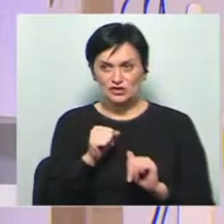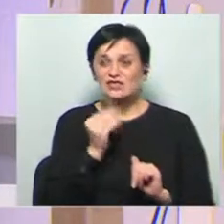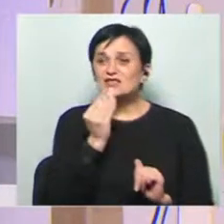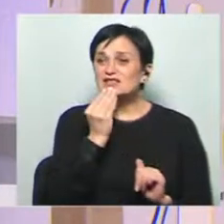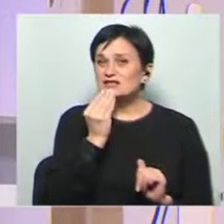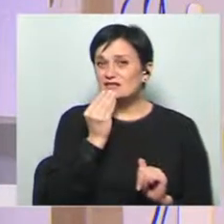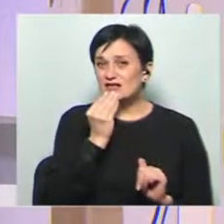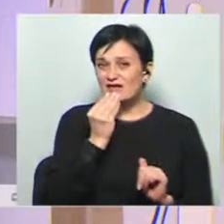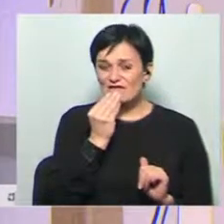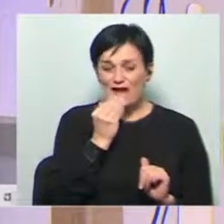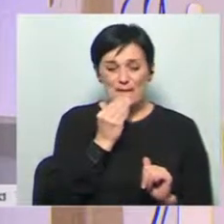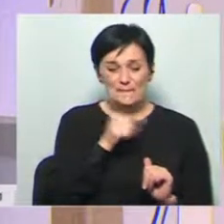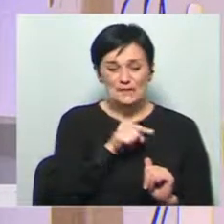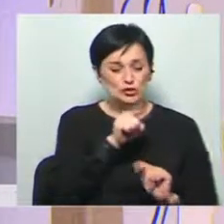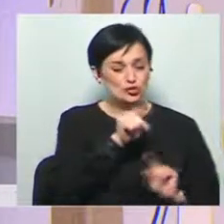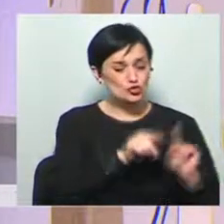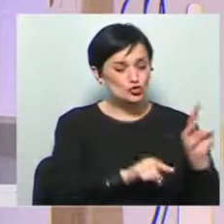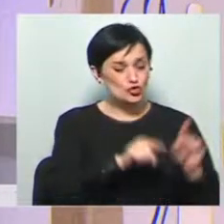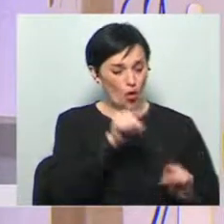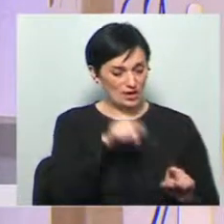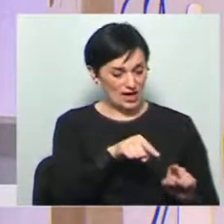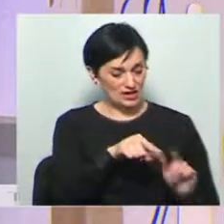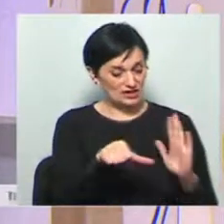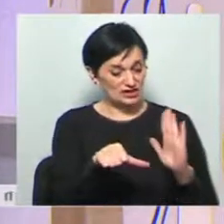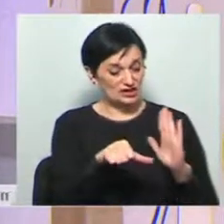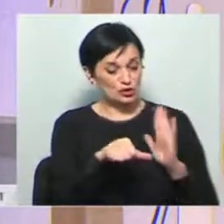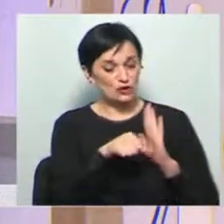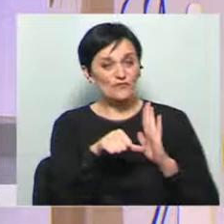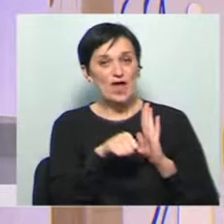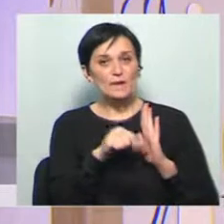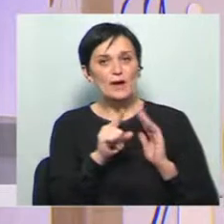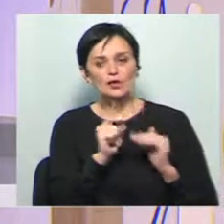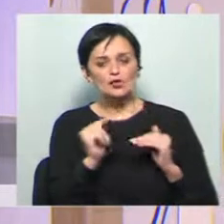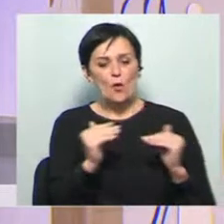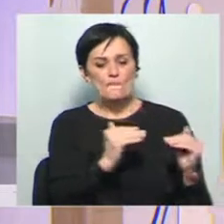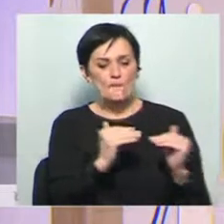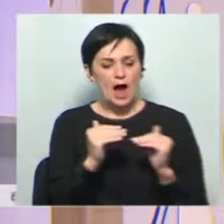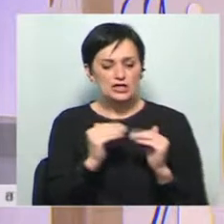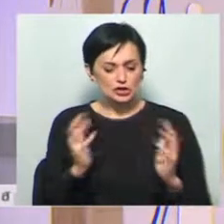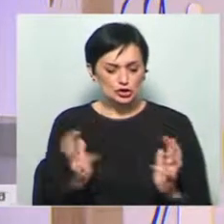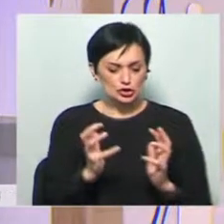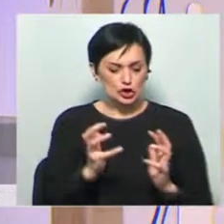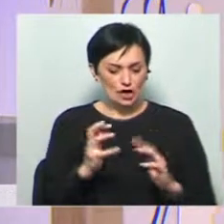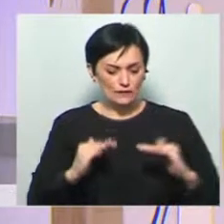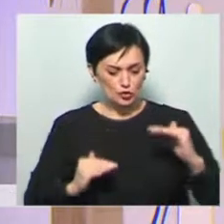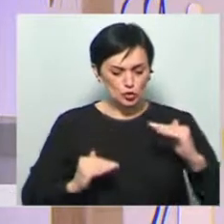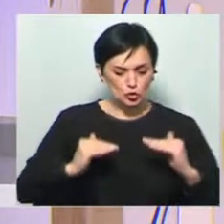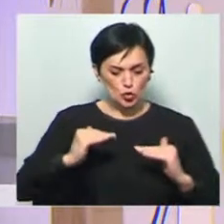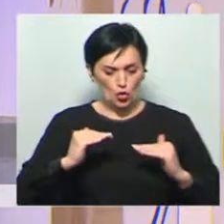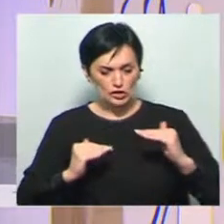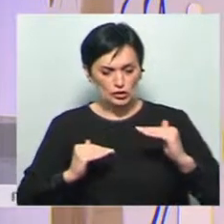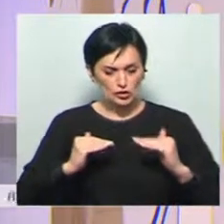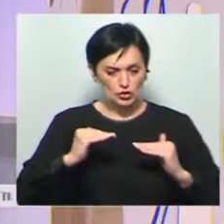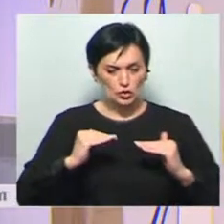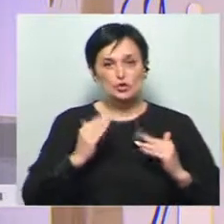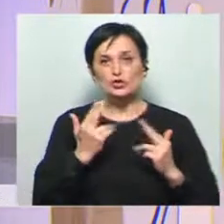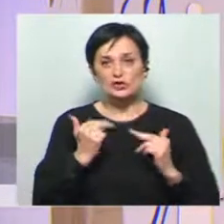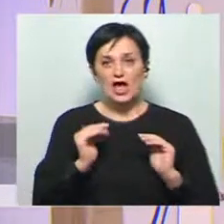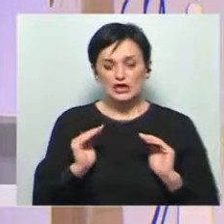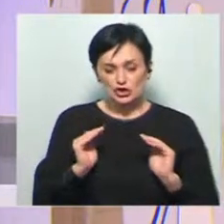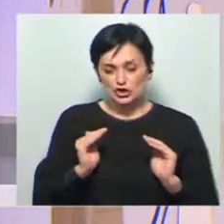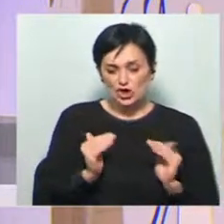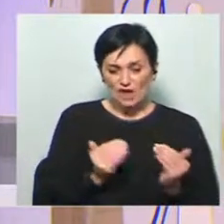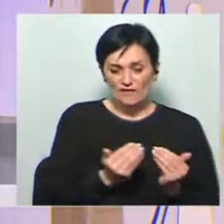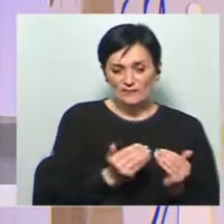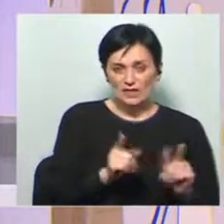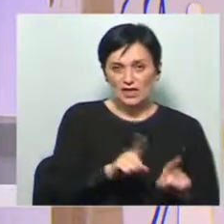ზოგიერთი საშუალება, ზოგიერთი მოდელი გვეხმარება, რომ მაქსიმალურად შევინარჩუნოთ წონასწორობა და თითქოს შევამციროთ